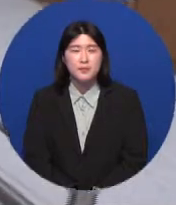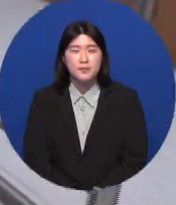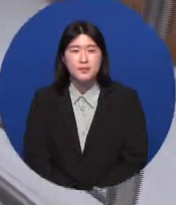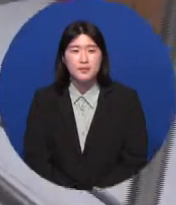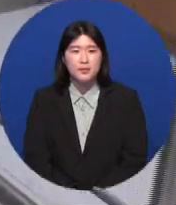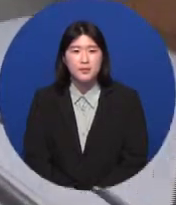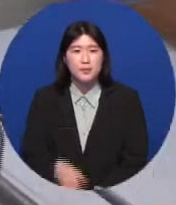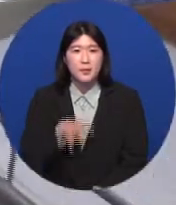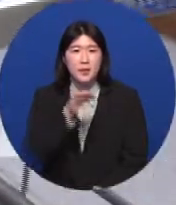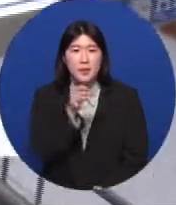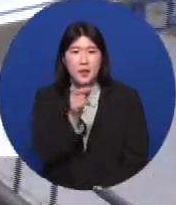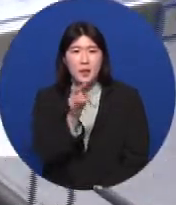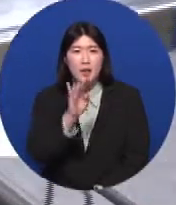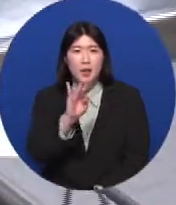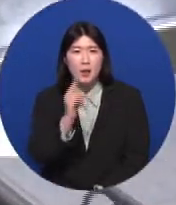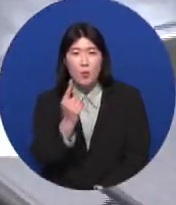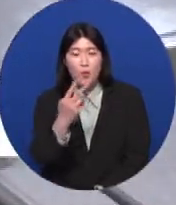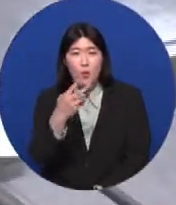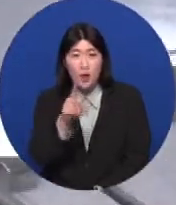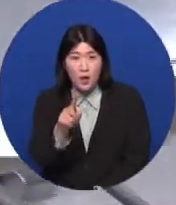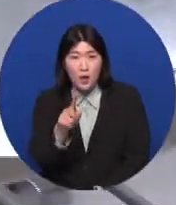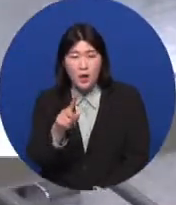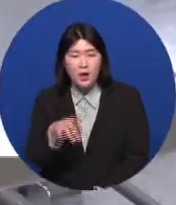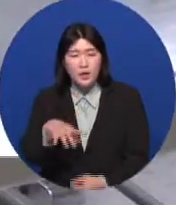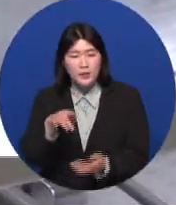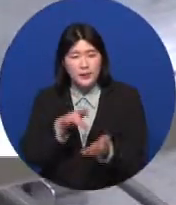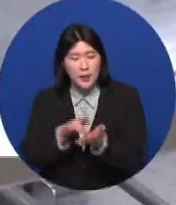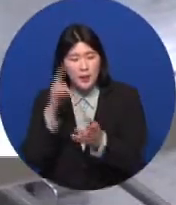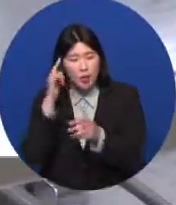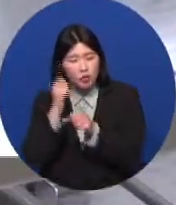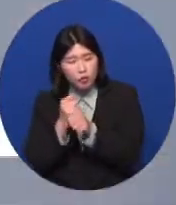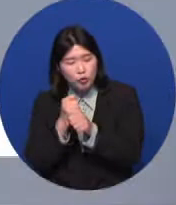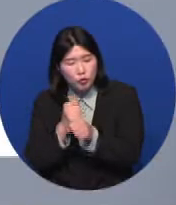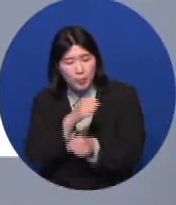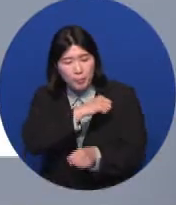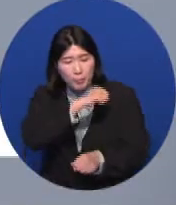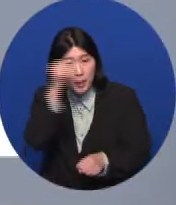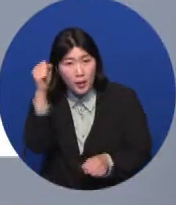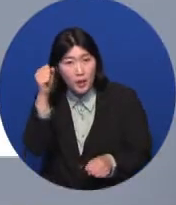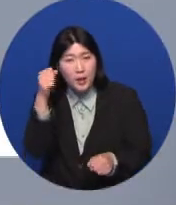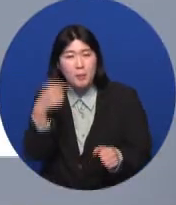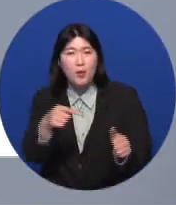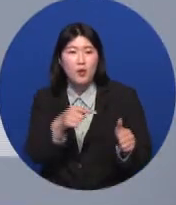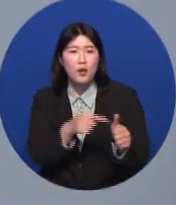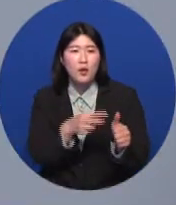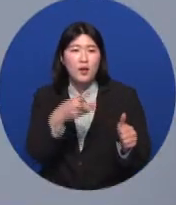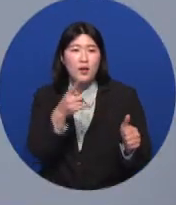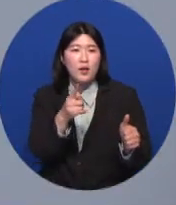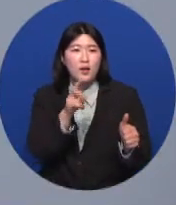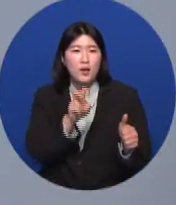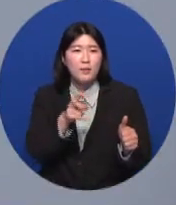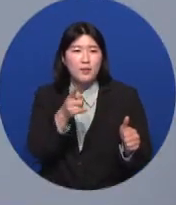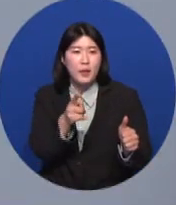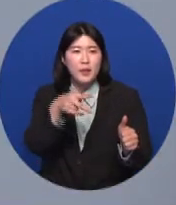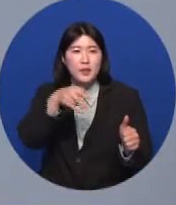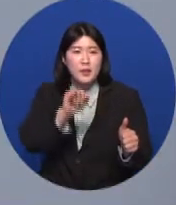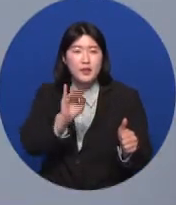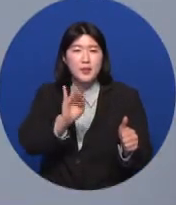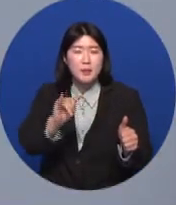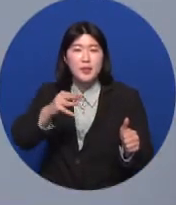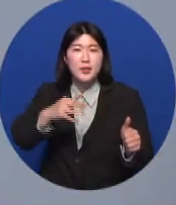앱 올라 치료제로 개발이 시작했다 최초로 코로나 이고 치료제로 승인받은 미국 일리아드 제약사 1 md